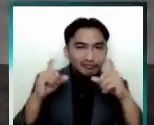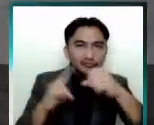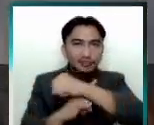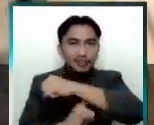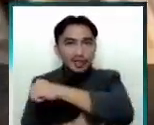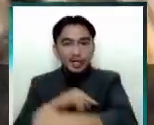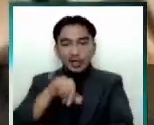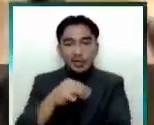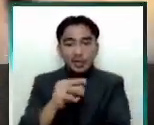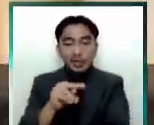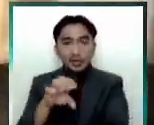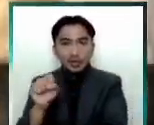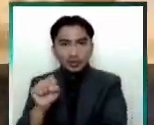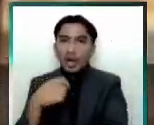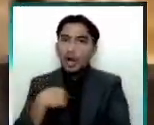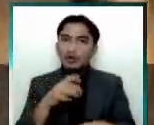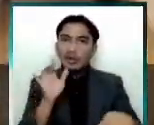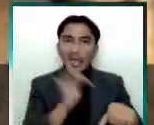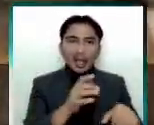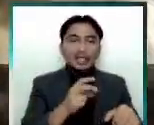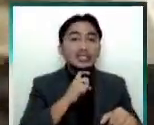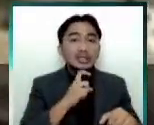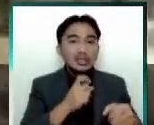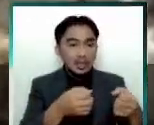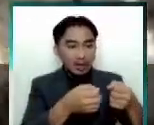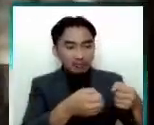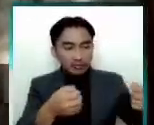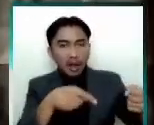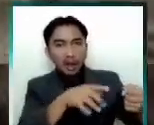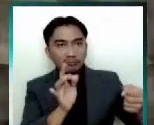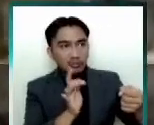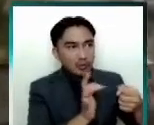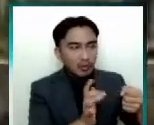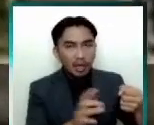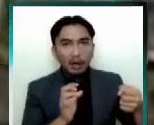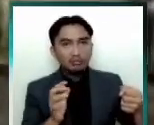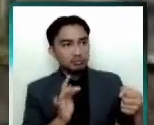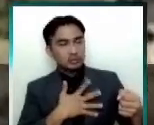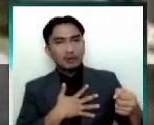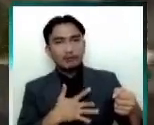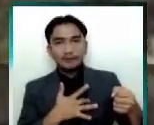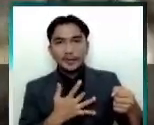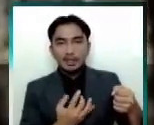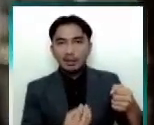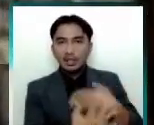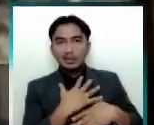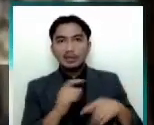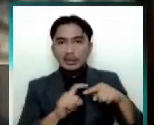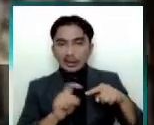wet. Hinawakan ko yung railing. Tiray ko hawakan yung ilalim. Mas malakas yung kuryente. So, hinawakan ko siya